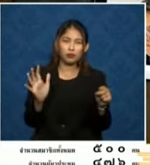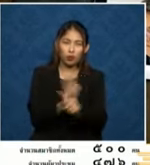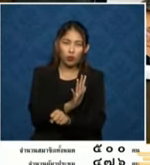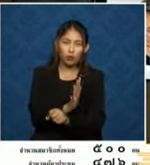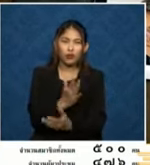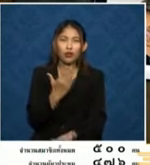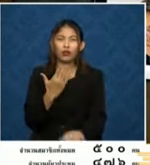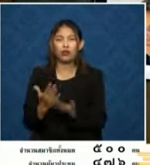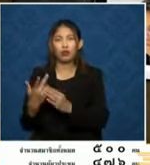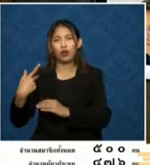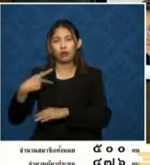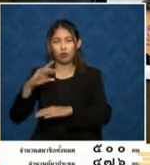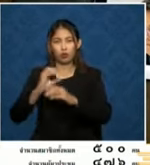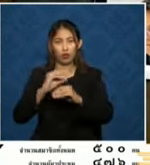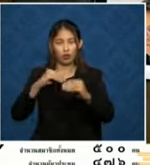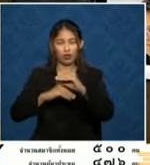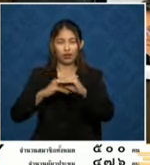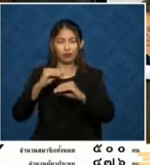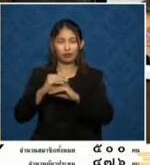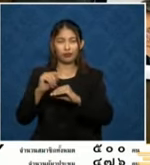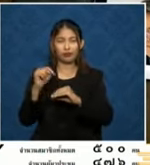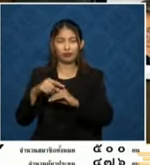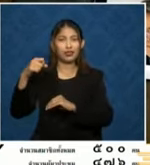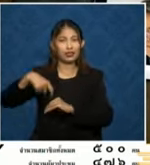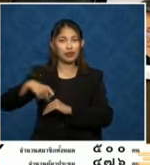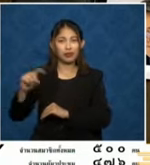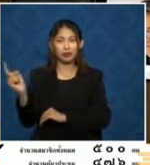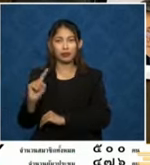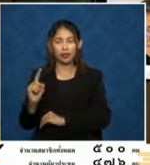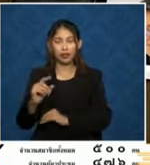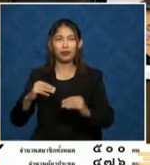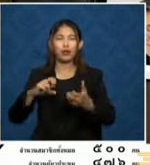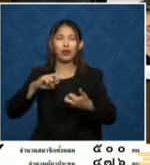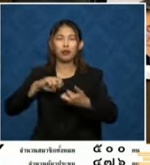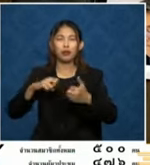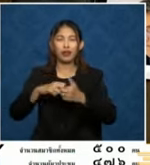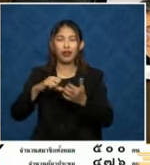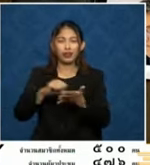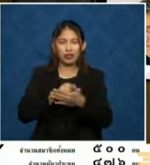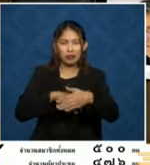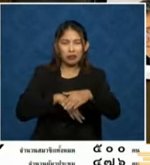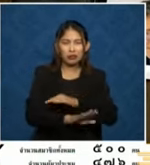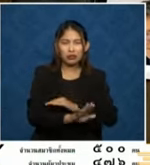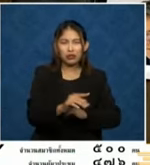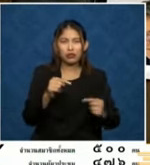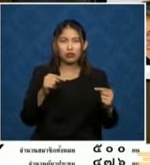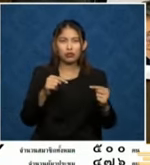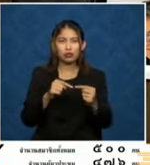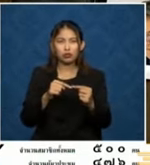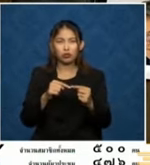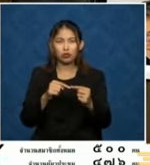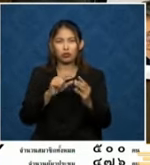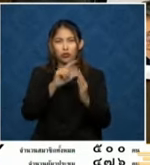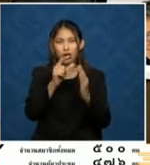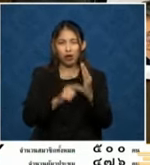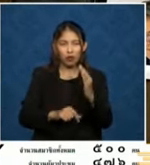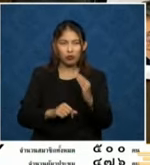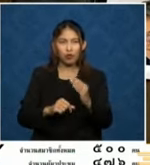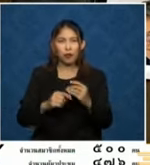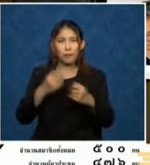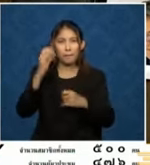ๆอีกโครงการนึงครับท่านประธานที่ซ้ำซ้อนนะครับก็คือการแก้ปัญหาผู้หลบหนีนะครับเข้าเมืองกลุ่มแรงงานต่างด้าวนะครับ